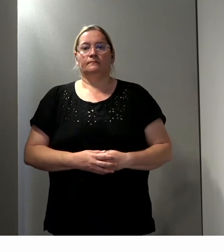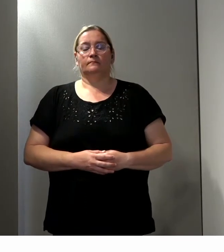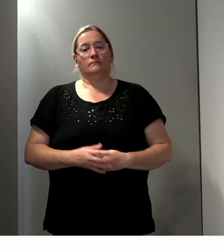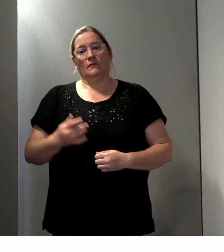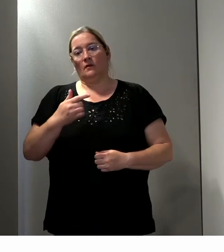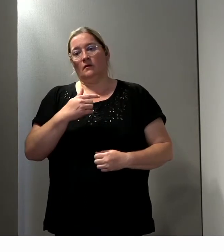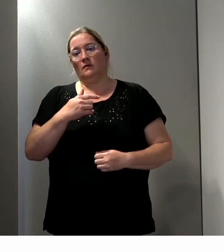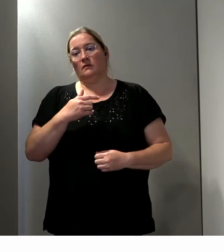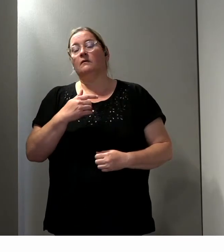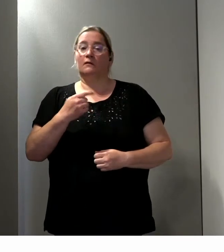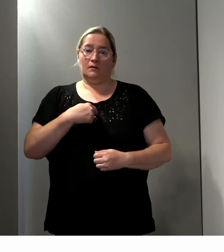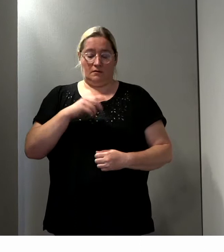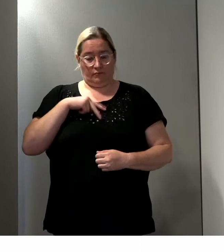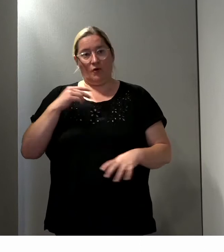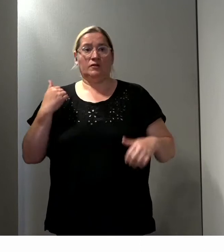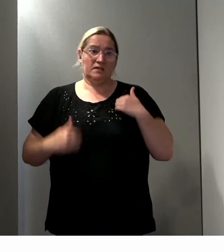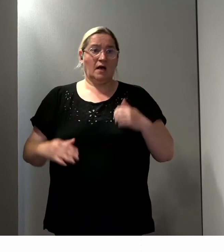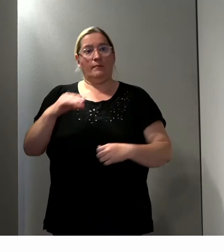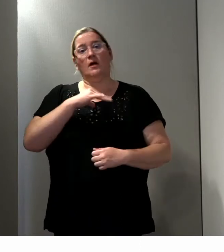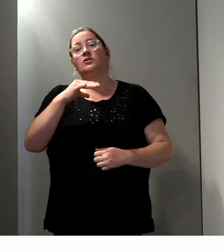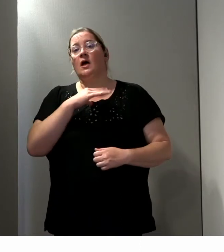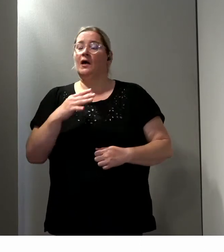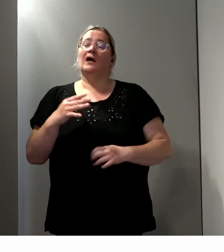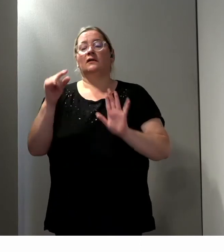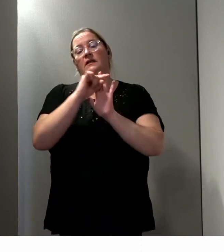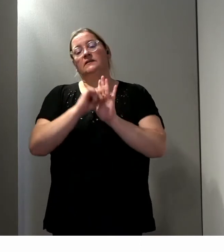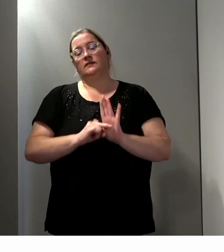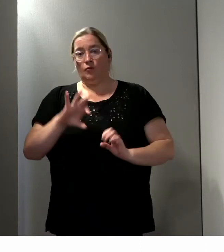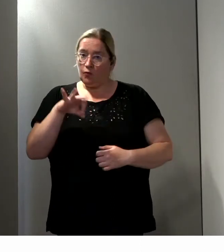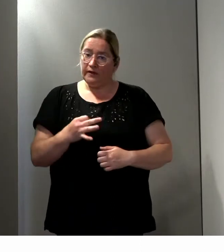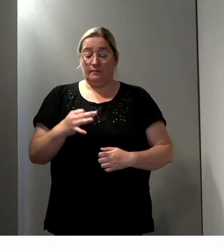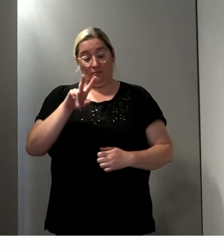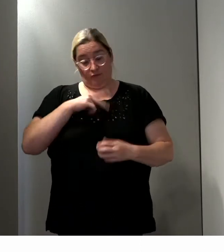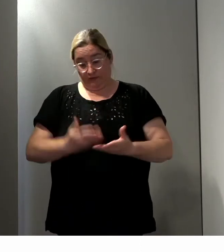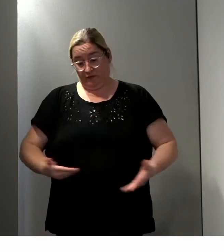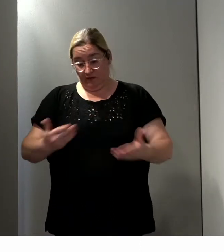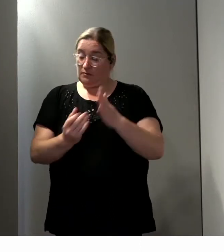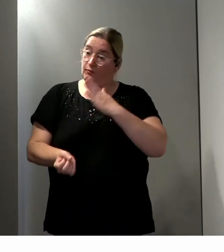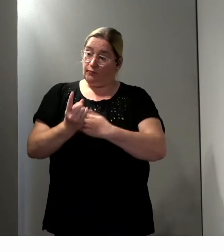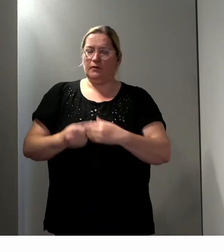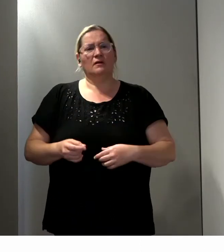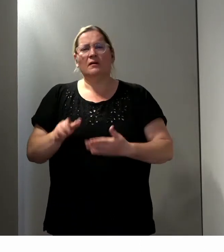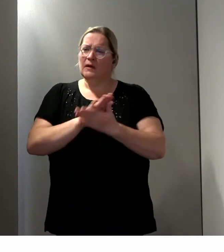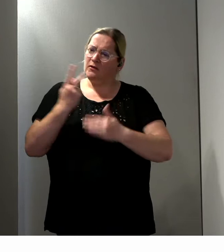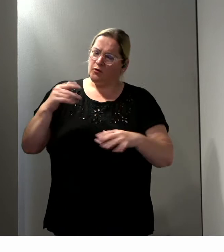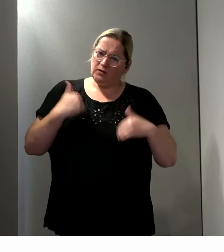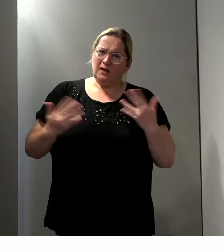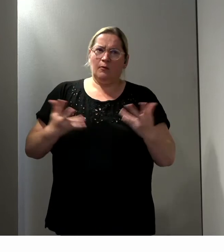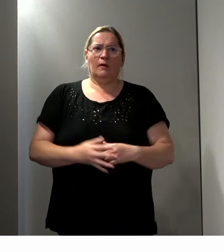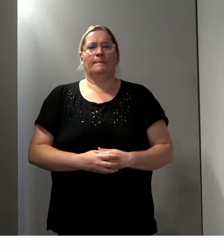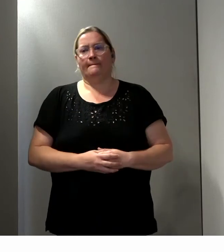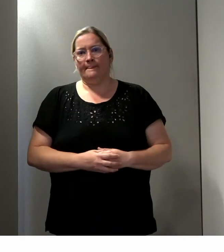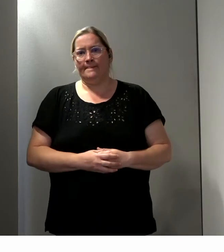j'ai pas mal d'inconvénients du fait de mon handicap, des choses comme ça, mais à côté de ça, je suis peut-être un cas à part. Est-ce que vous pouvez nous rappeler juste votre handicap pour les